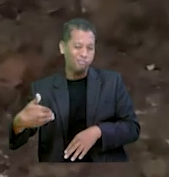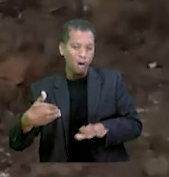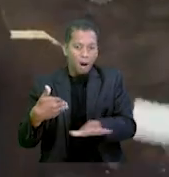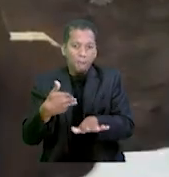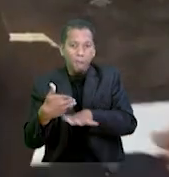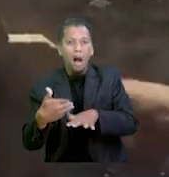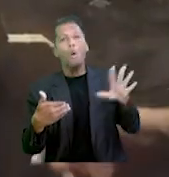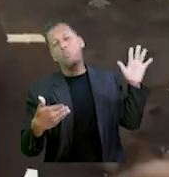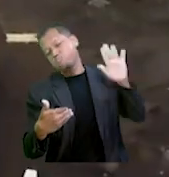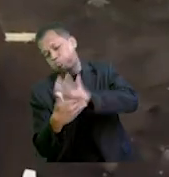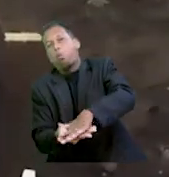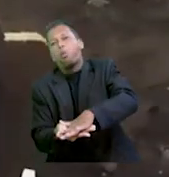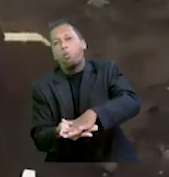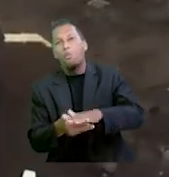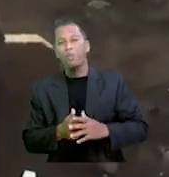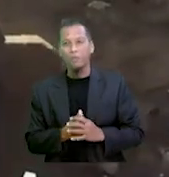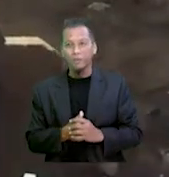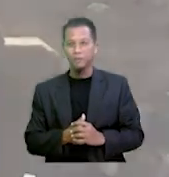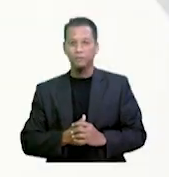salah satu jenazah yang ditemukan